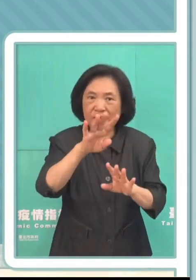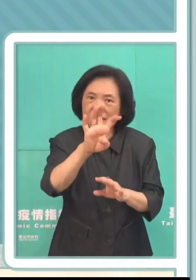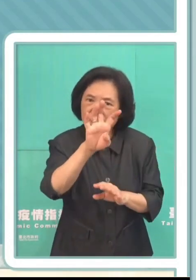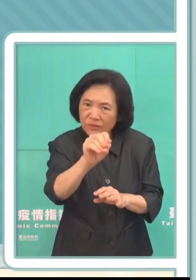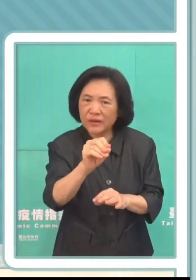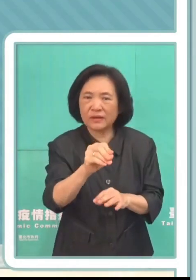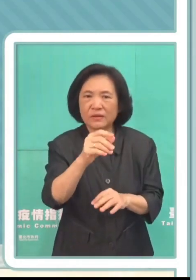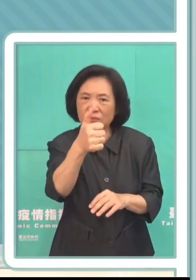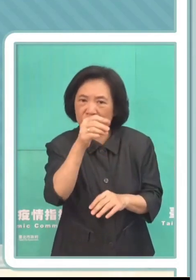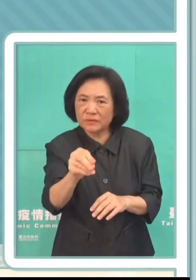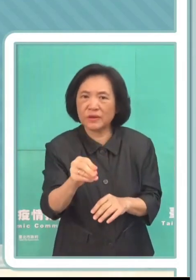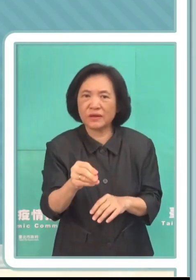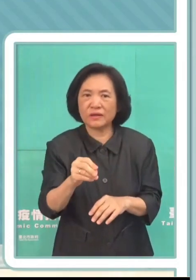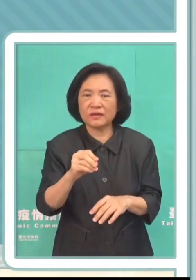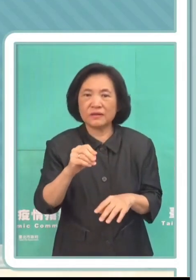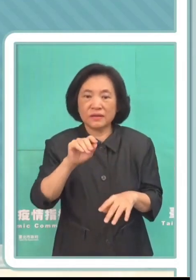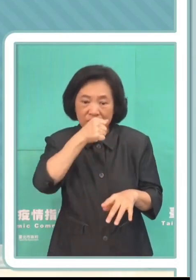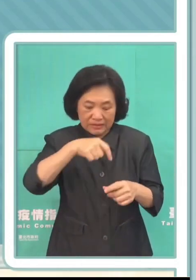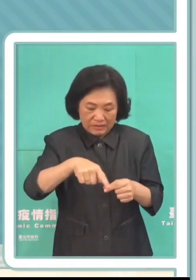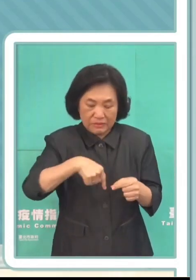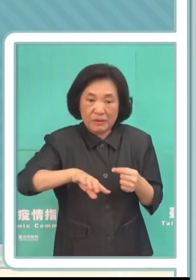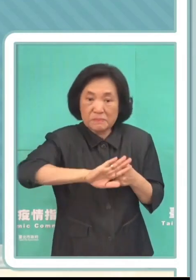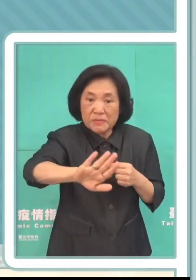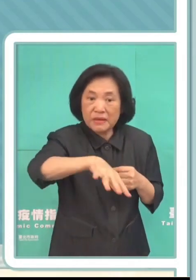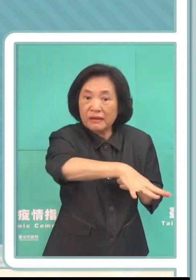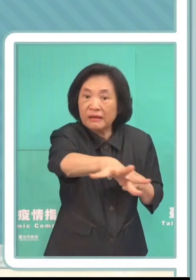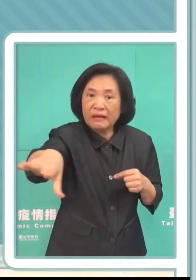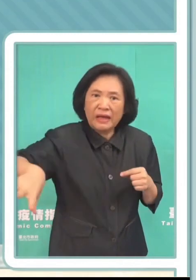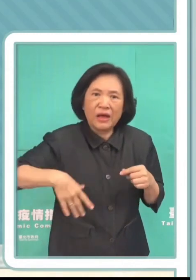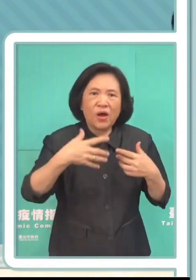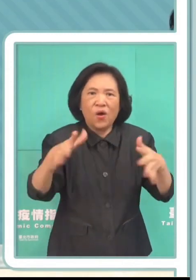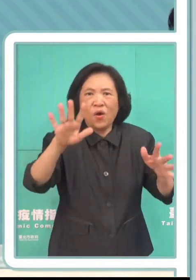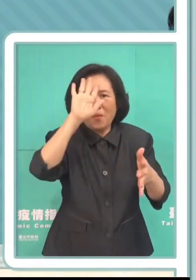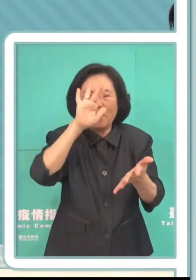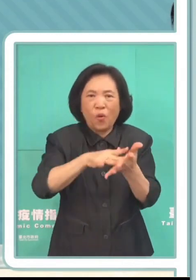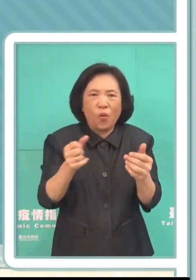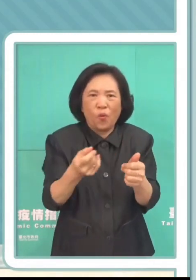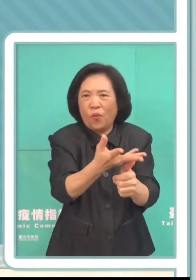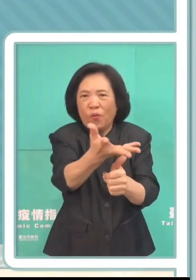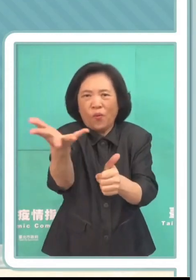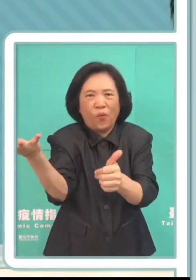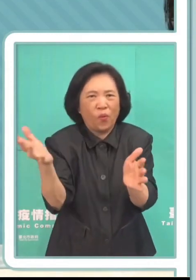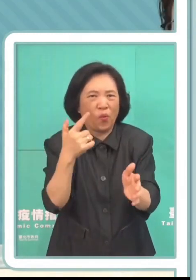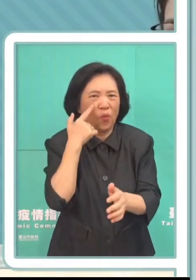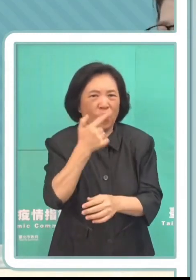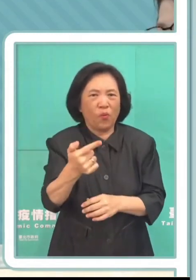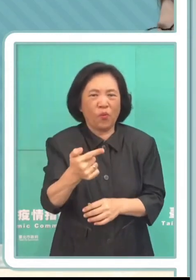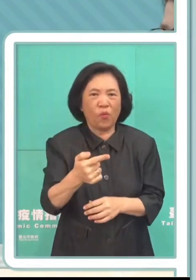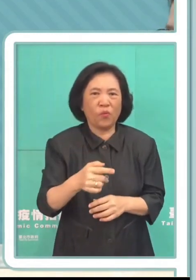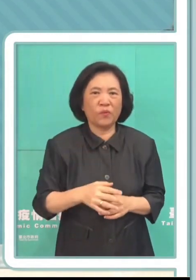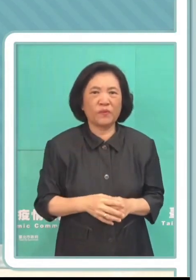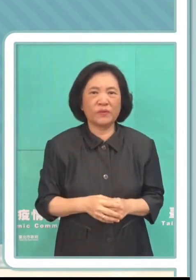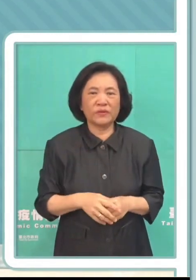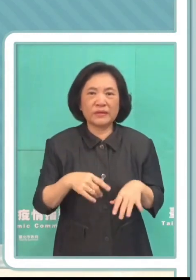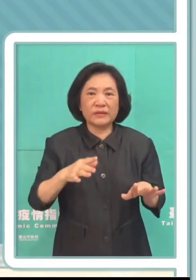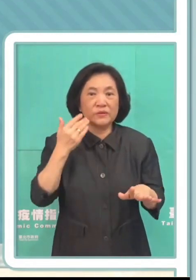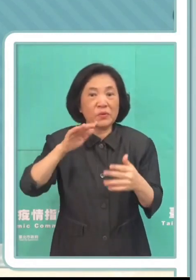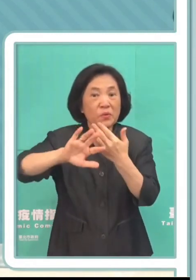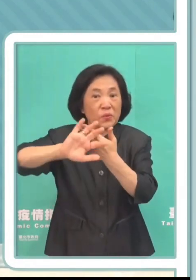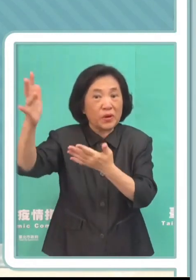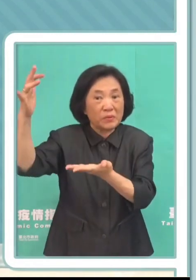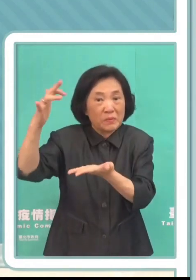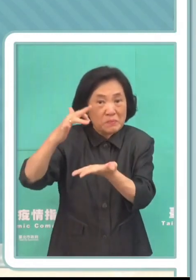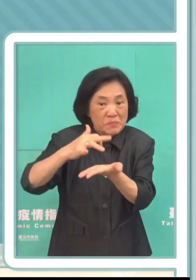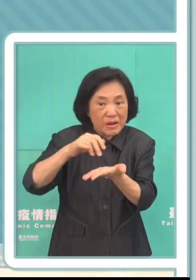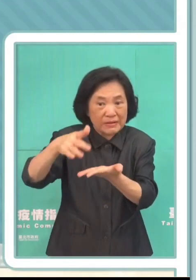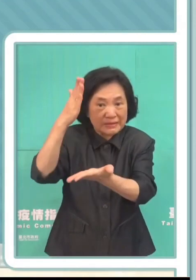所以台湾岛以外的地方，你知道吗？这病毒这个疫情还是相当严重，所以这边境的管制，